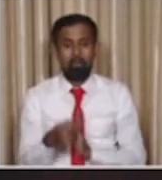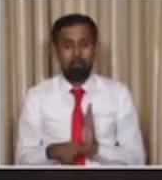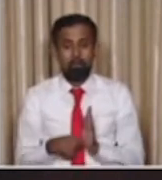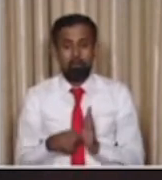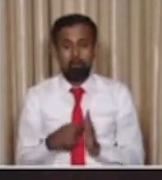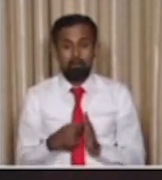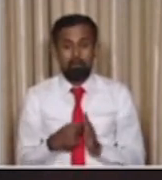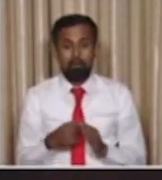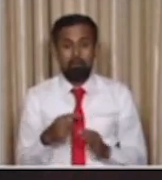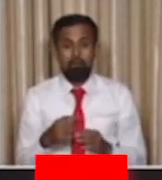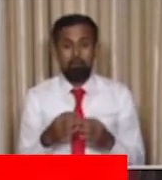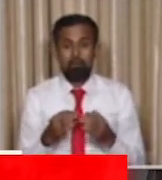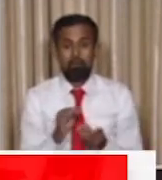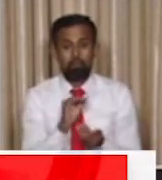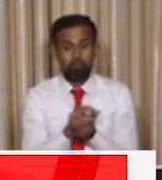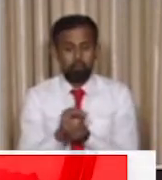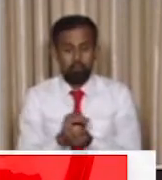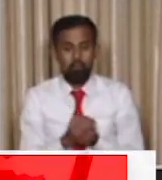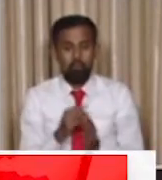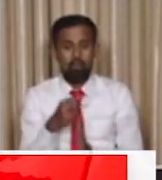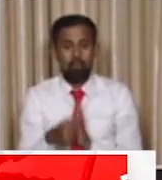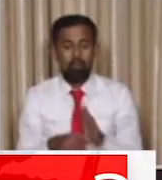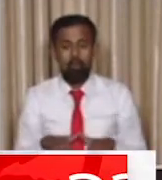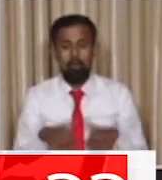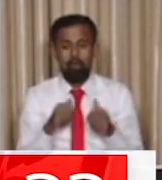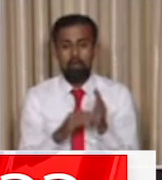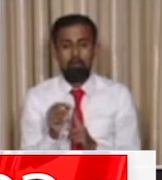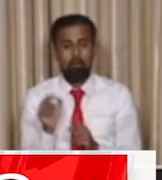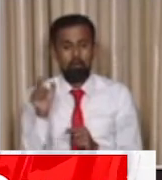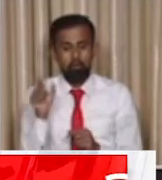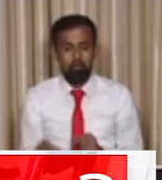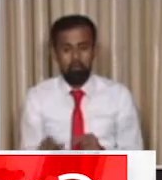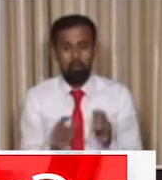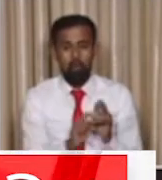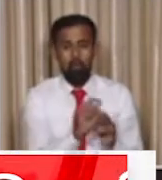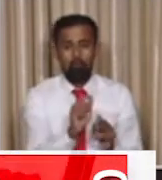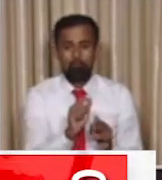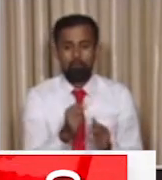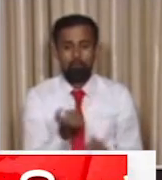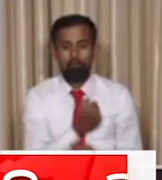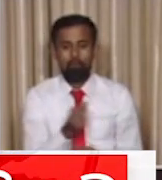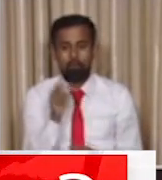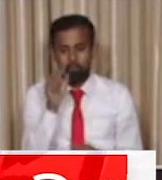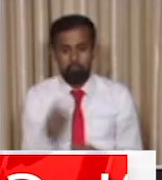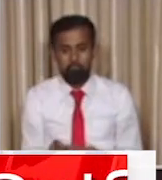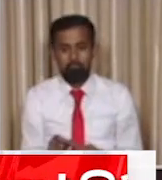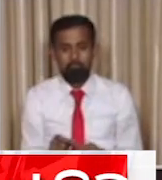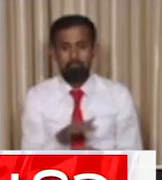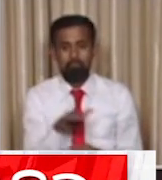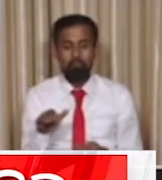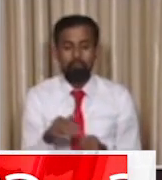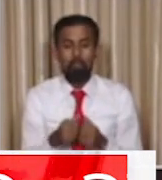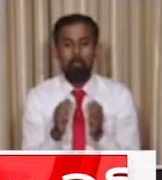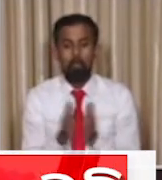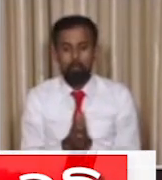ගලව ගන්න අපේ රටේ මිනිස්සු ගලව ගන්න මේ රටේ සෞඛ්‍ය අමාත්‍යවරයාත් සෞඛ්‍ය අමාත්‍යංශයත් වෛද්‍යවරු ඒ ශේෂ්ත්‍රයේ නියලුණු